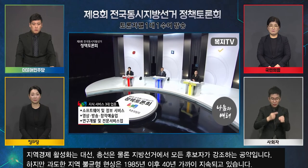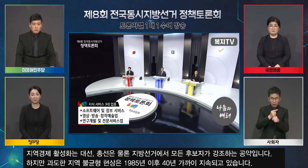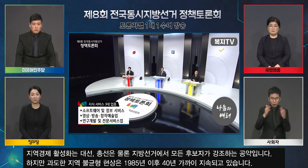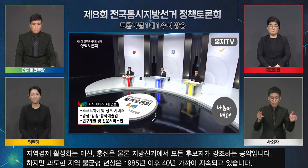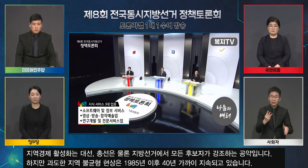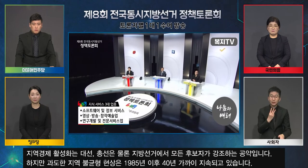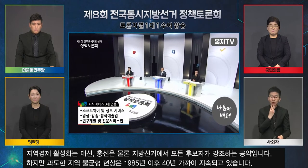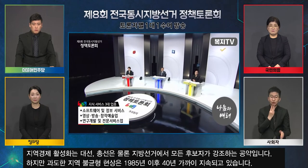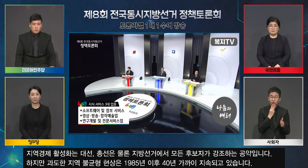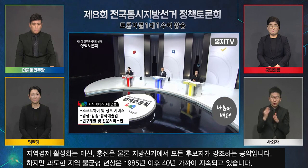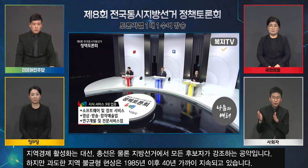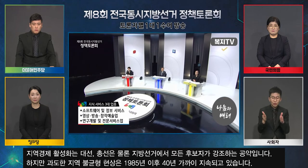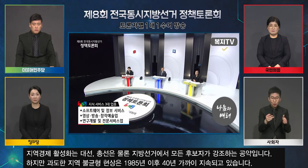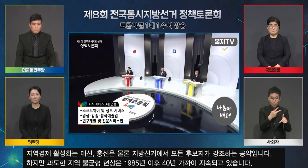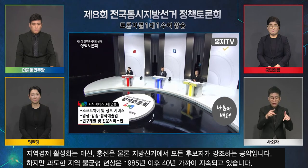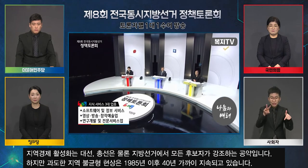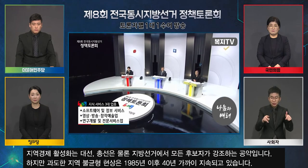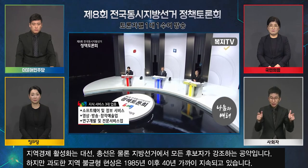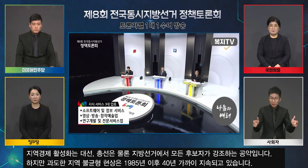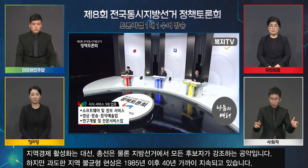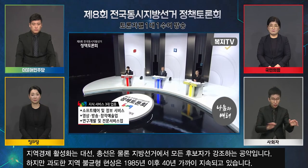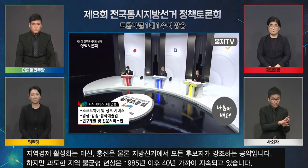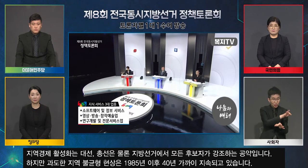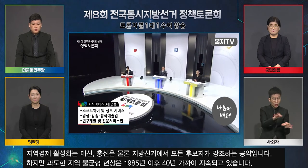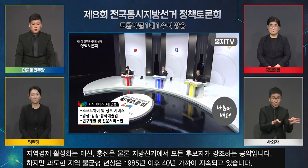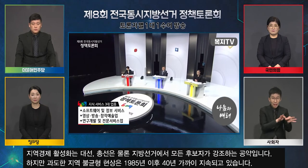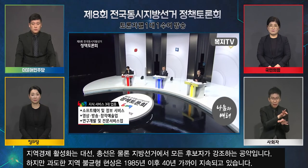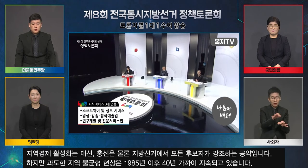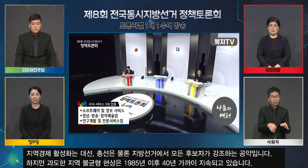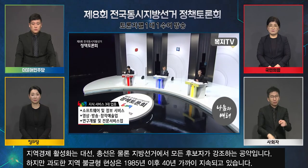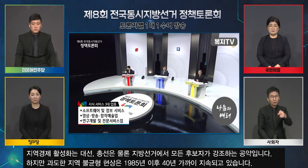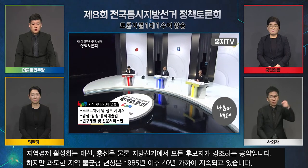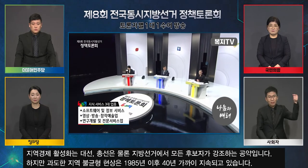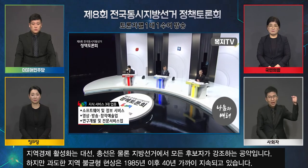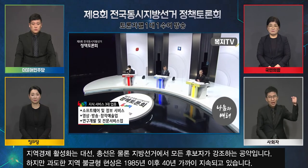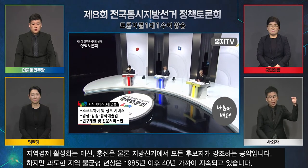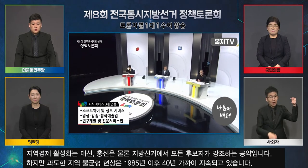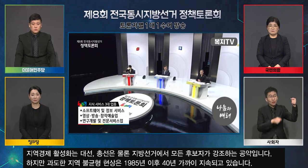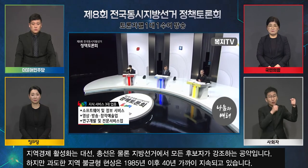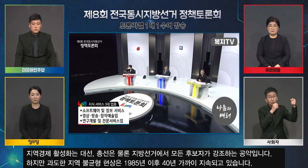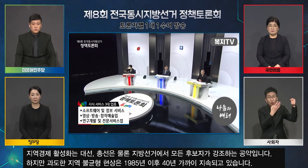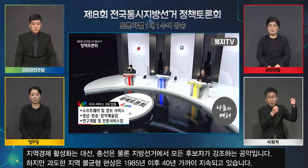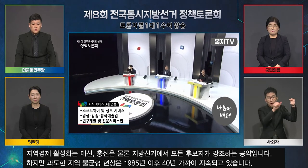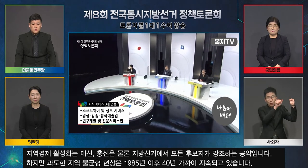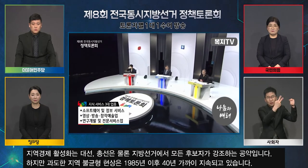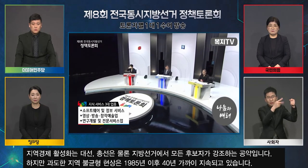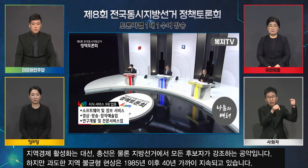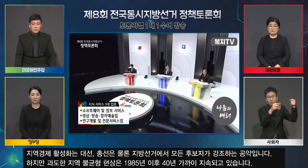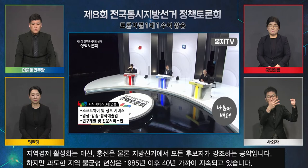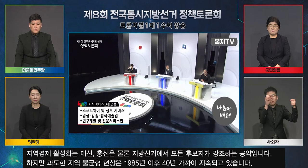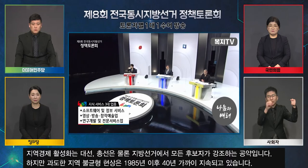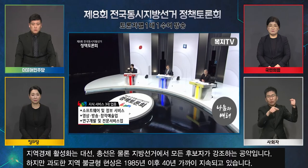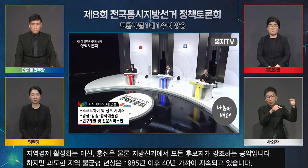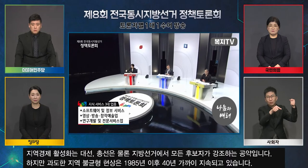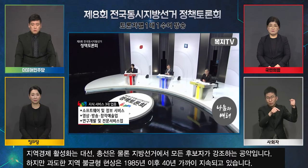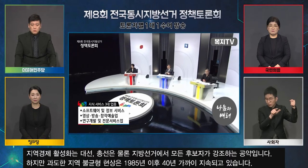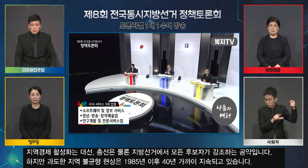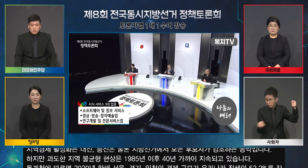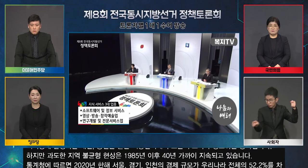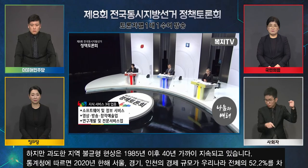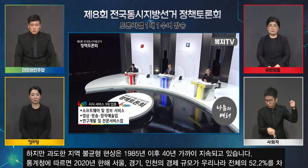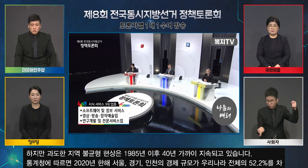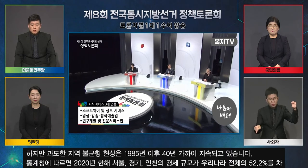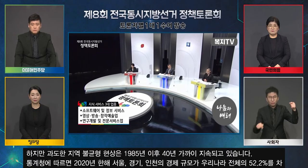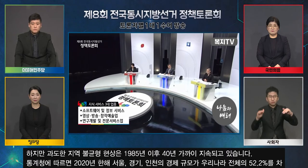경기, 인천의 경제 규모가 우리나라 전체의 52.2%를 차지하면서 역대 최고치를